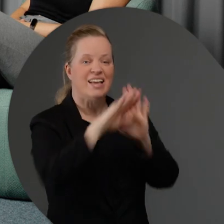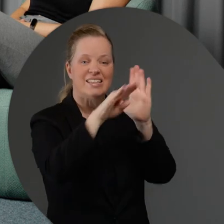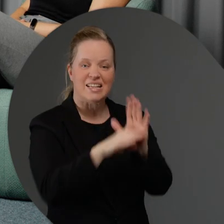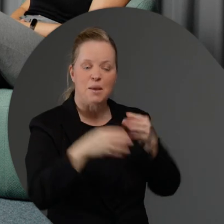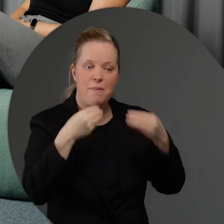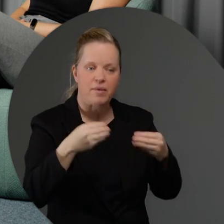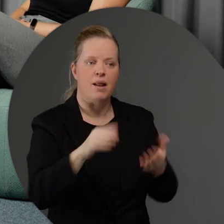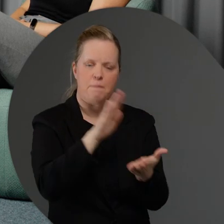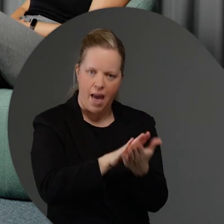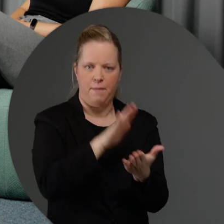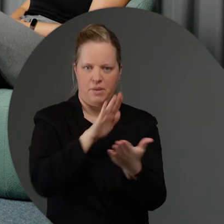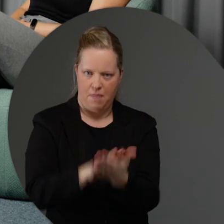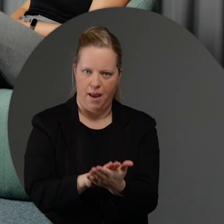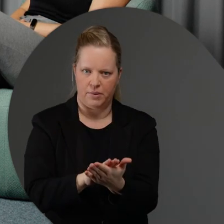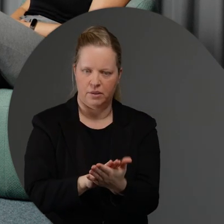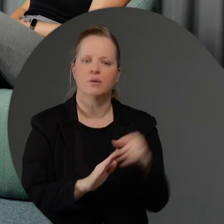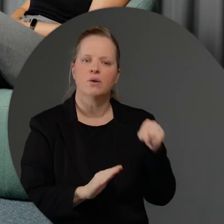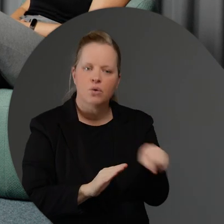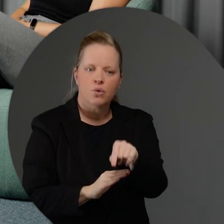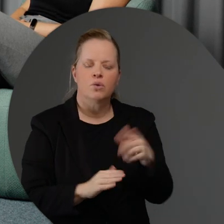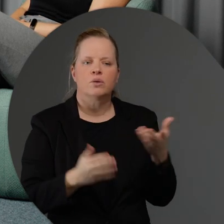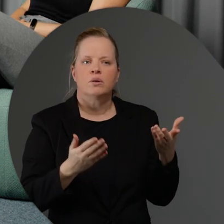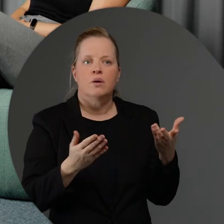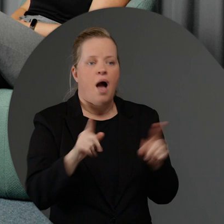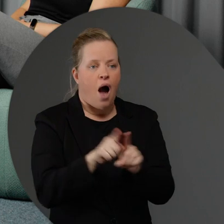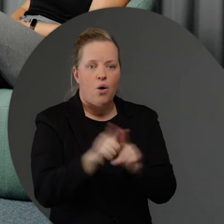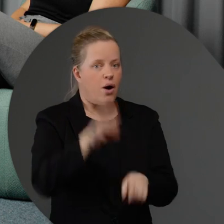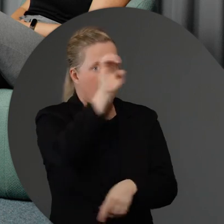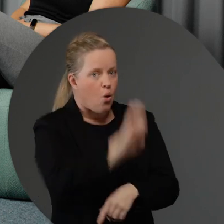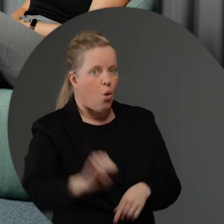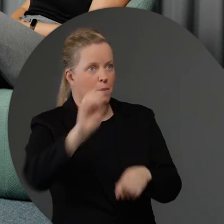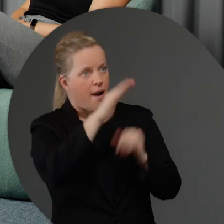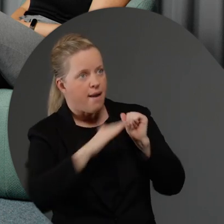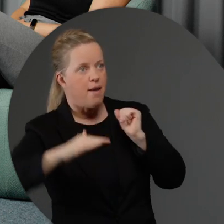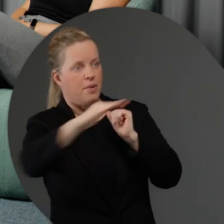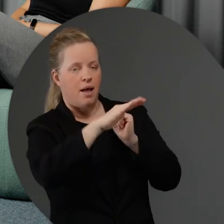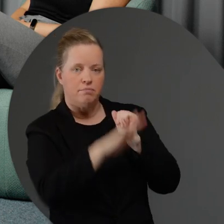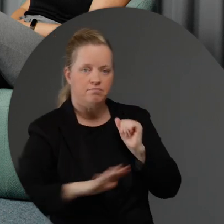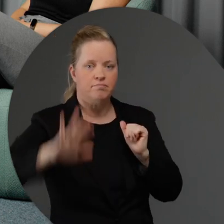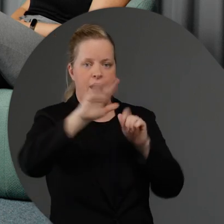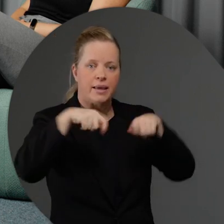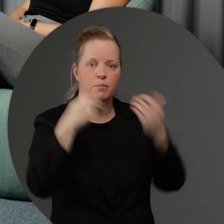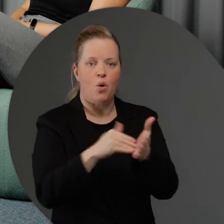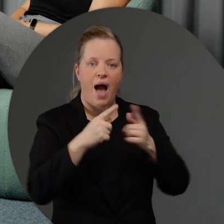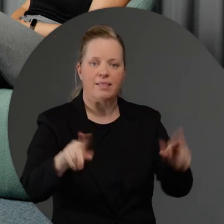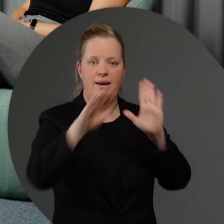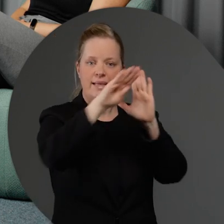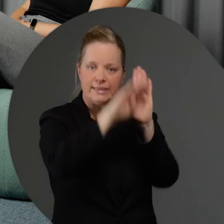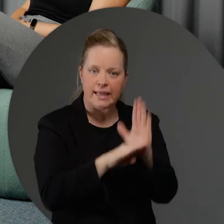Ja. Das heißt, diese Gesetzesmaterialien bleiben ja auch bestehen. Ja. Und es ist ja auch so, dass auf europäischer Ebene es noch